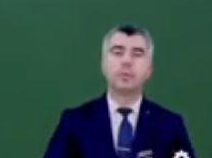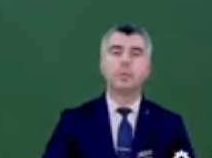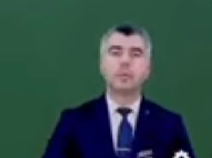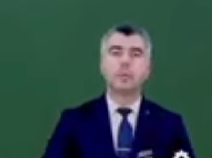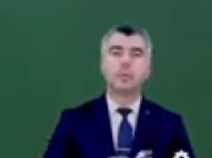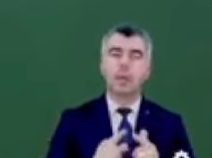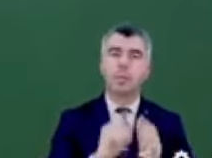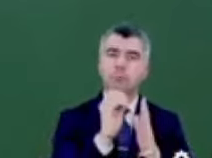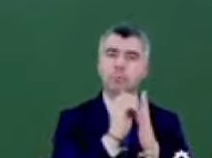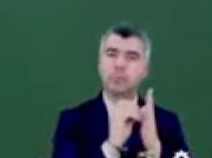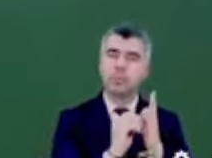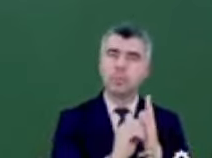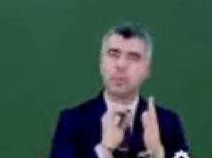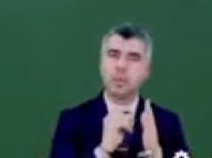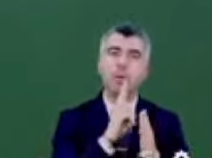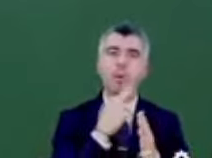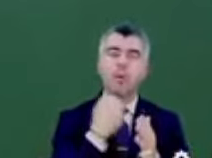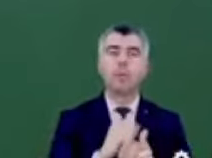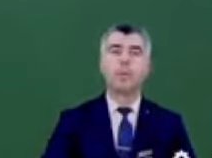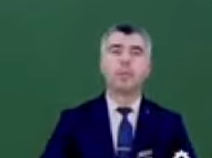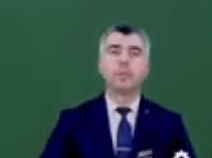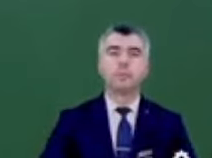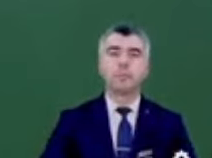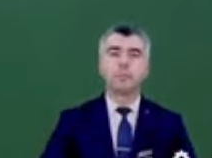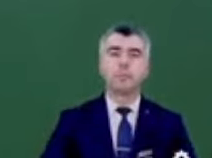الاهداف اللي رسمتها الحكومه